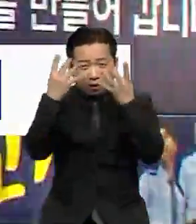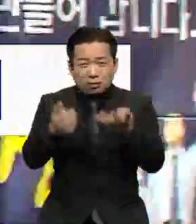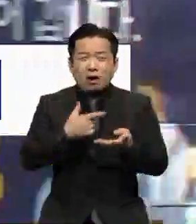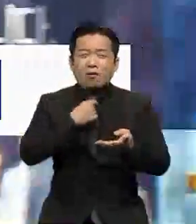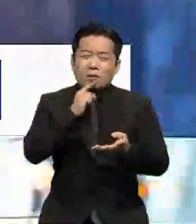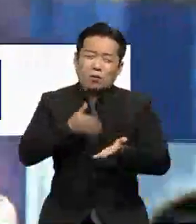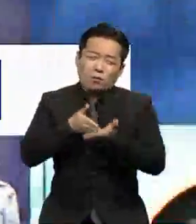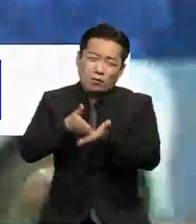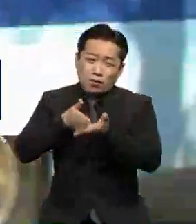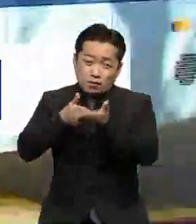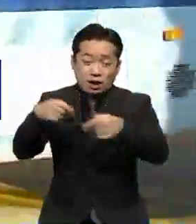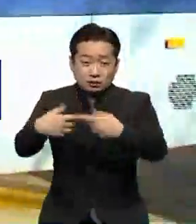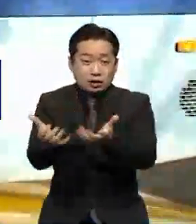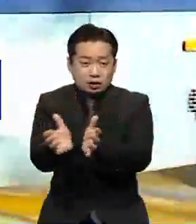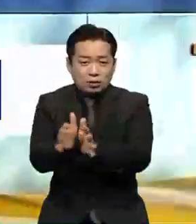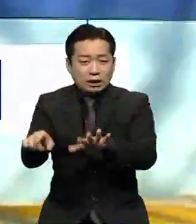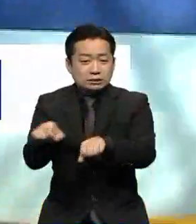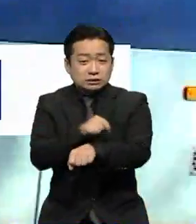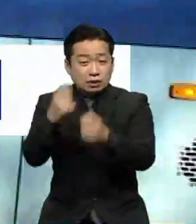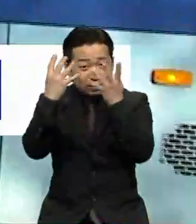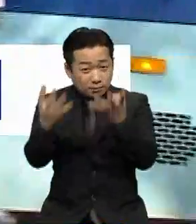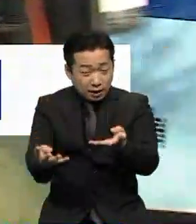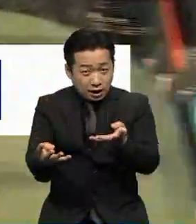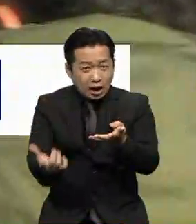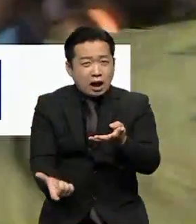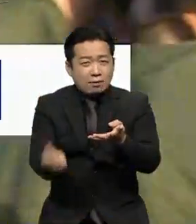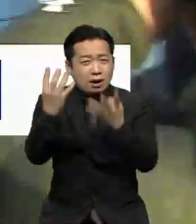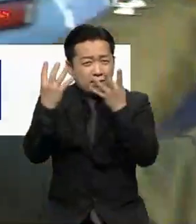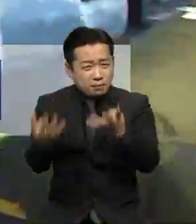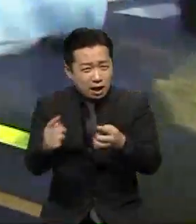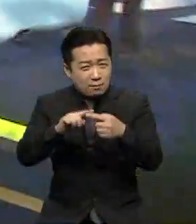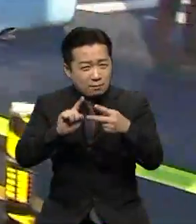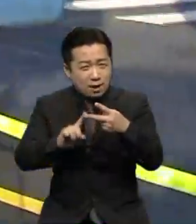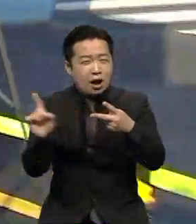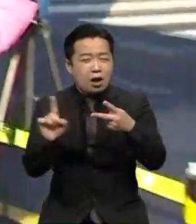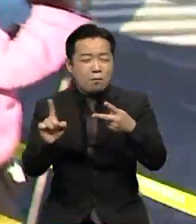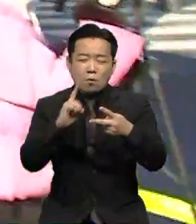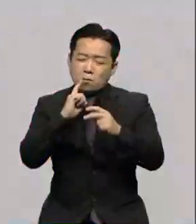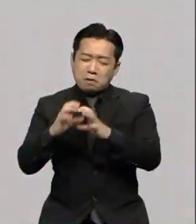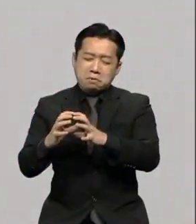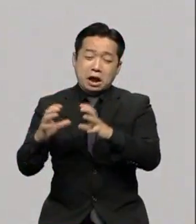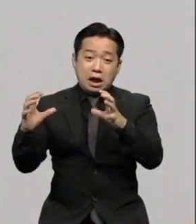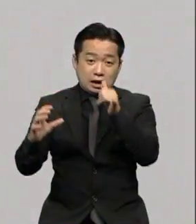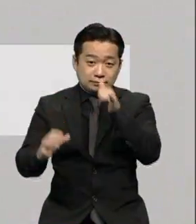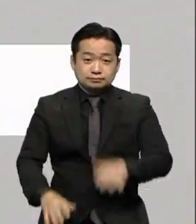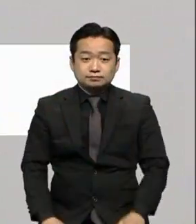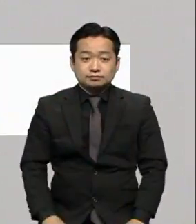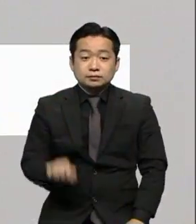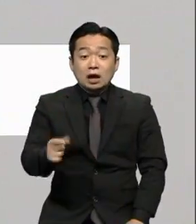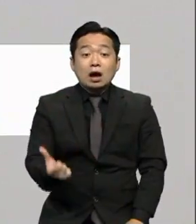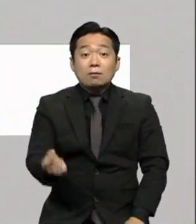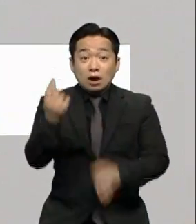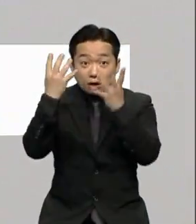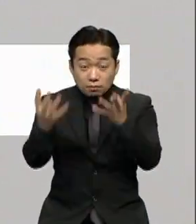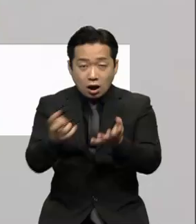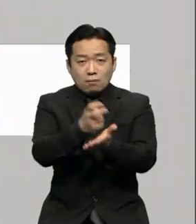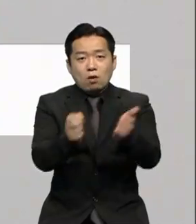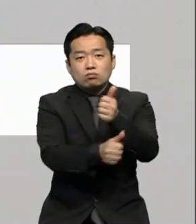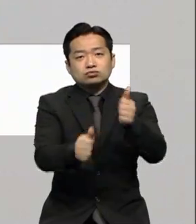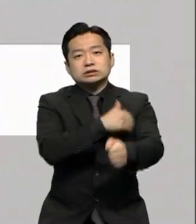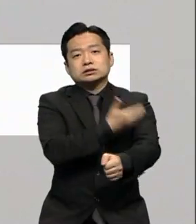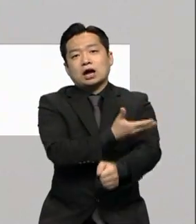요구는 정치권에서 특별 사면과 가석방 논란으로 이어졌습니다. 가석방은 법무부 장관의